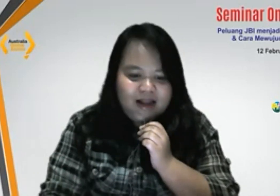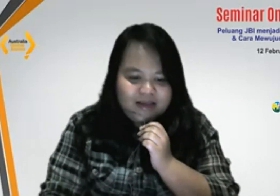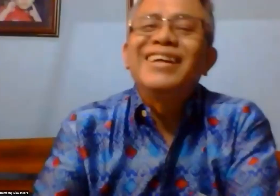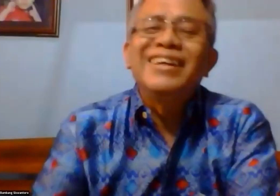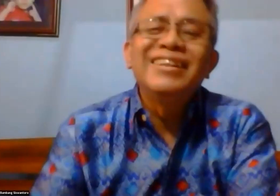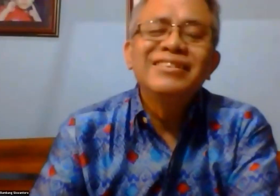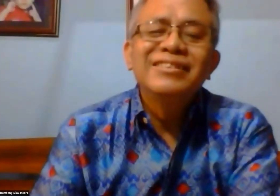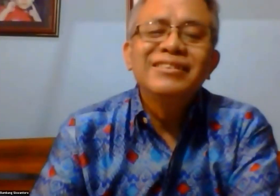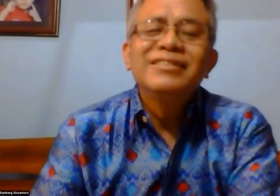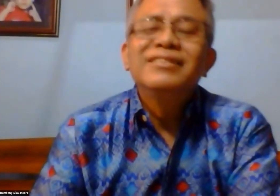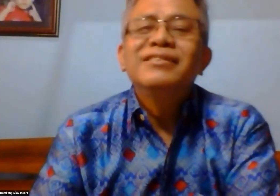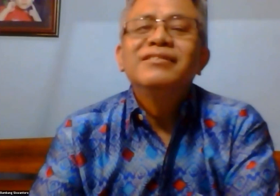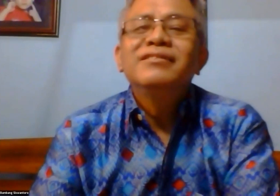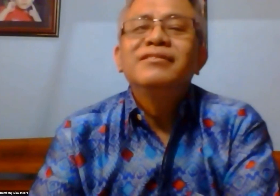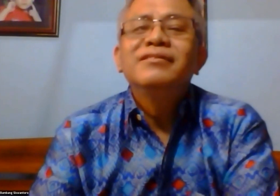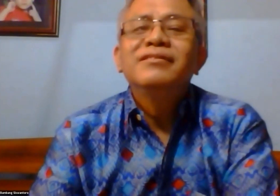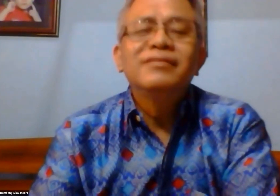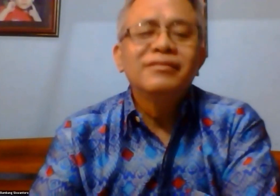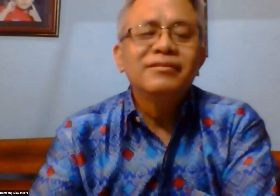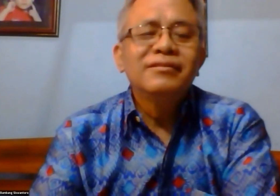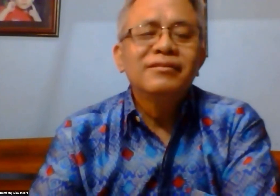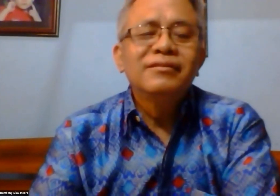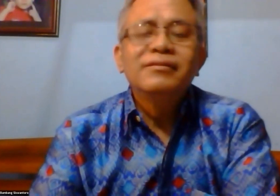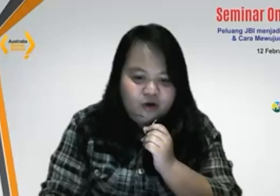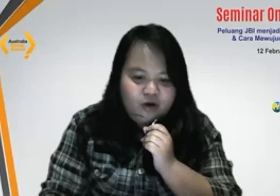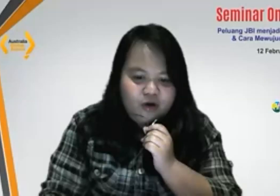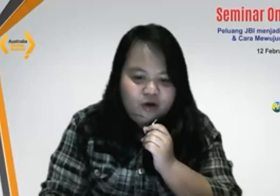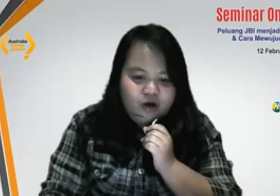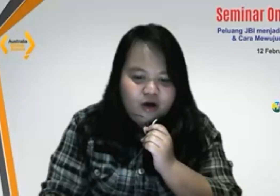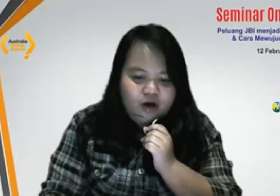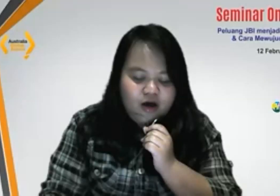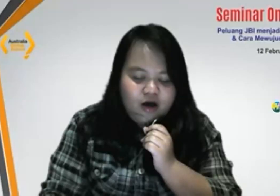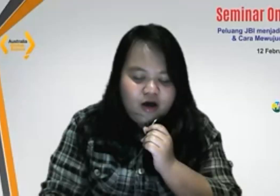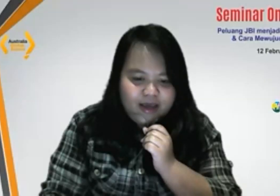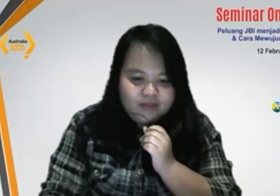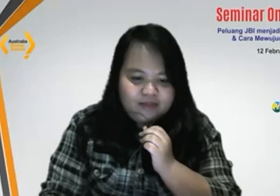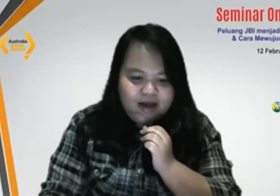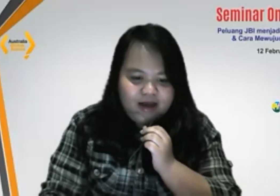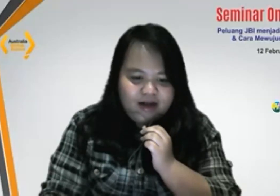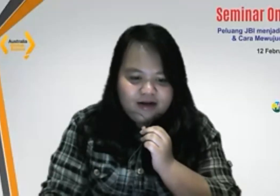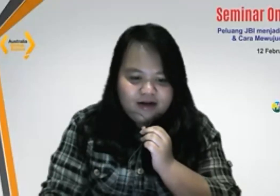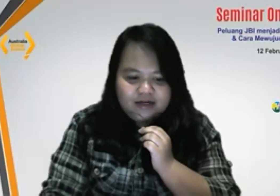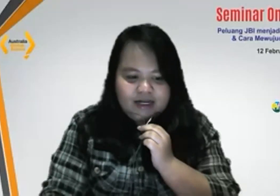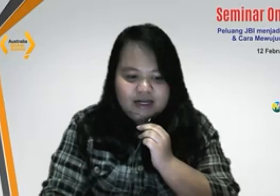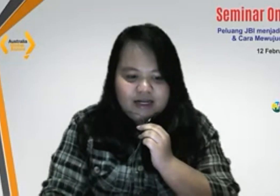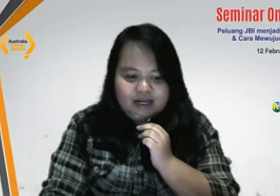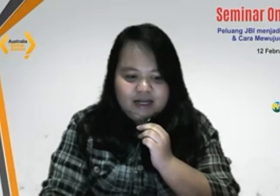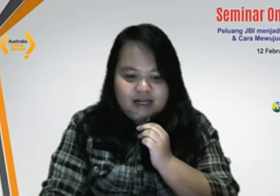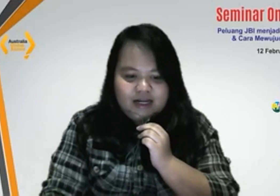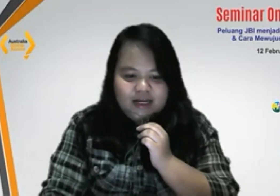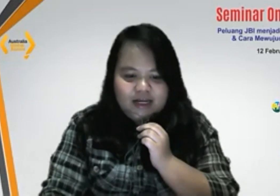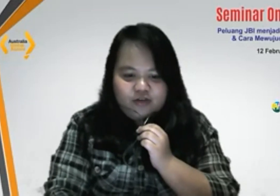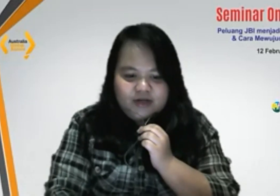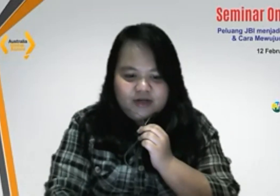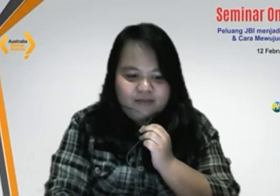Oh iya diminta untuk on canned teman-teman kita foto bersama